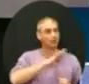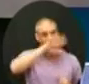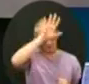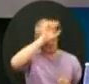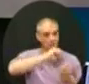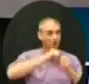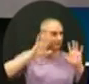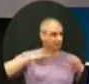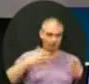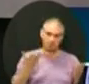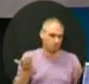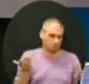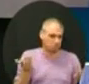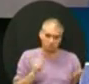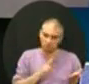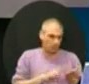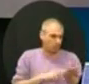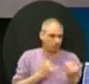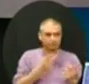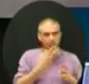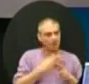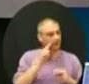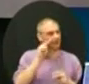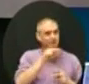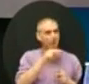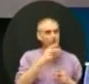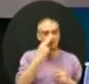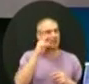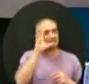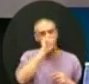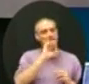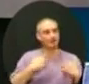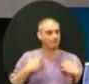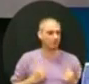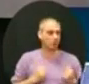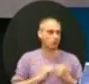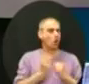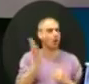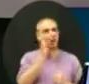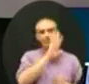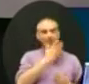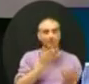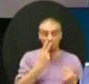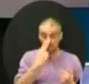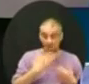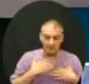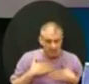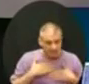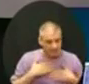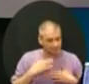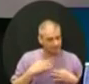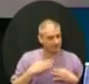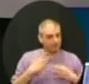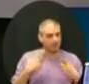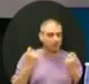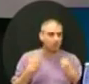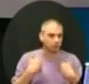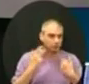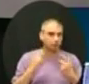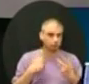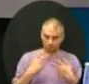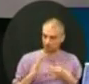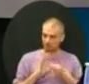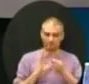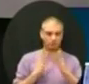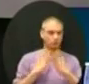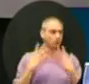האיראני או האיסלאמי הוא בכלל לא נכון. זה הסתכלות בעיניים ביטחוניות או מערביות. בעיניים אתניות, בעיניים תרבותיות, יש לנו קרבה